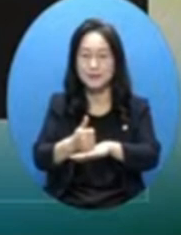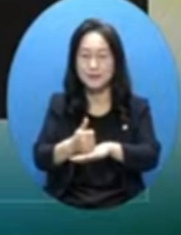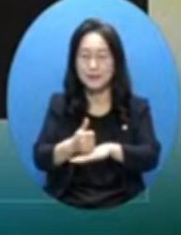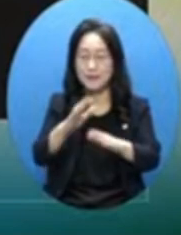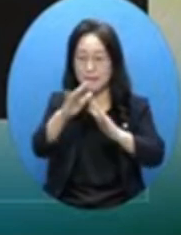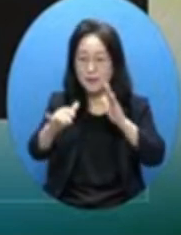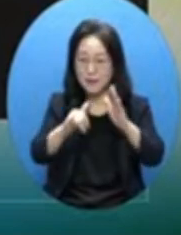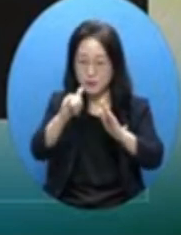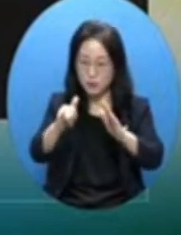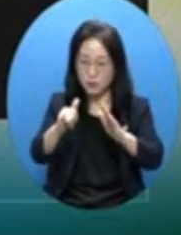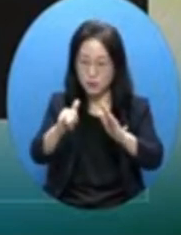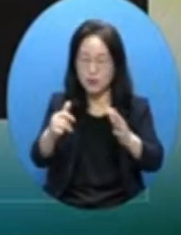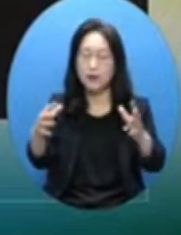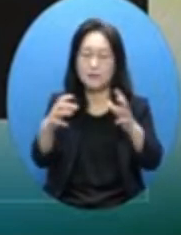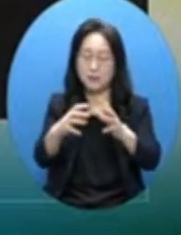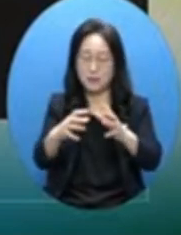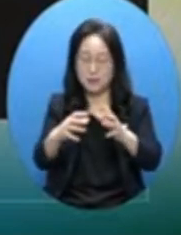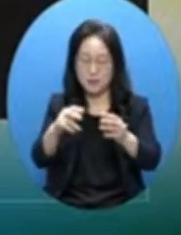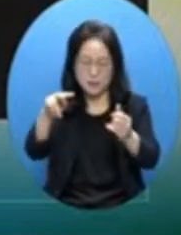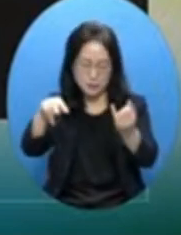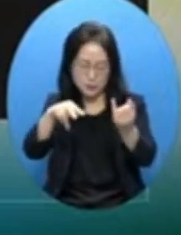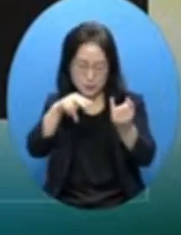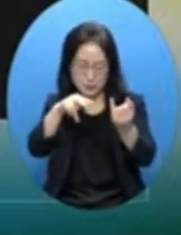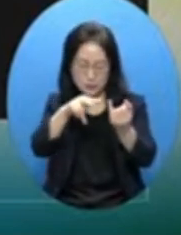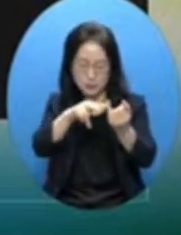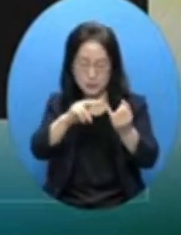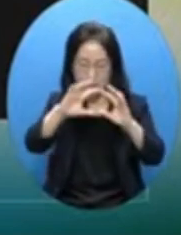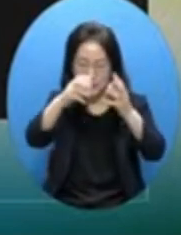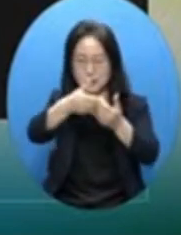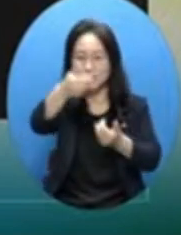가족들이 지켜보는 가운데 세상을 떠났습니다.